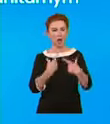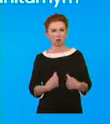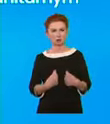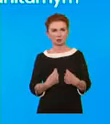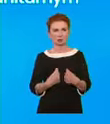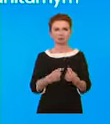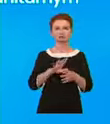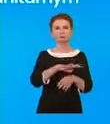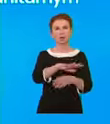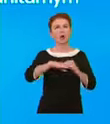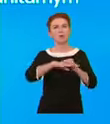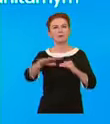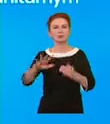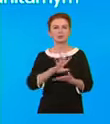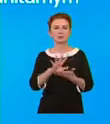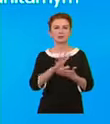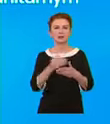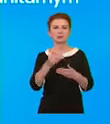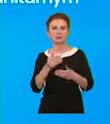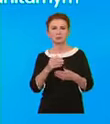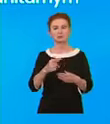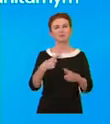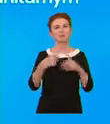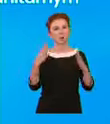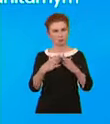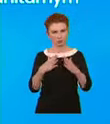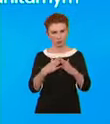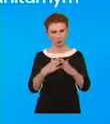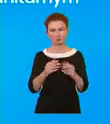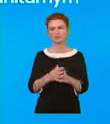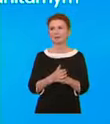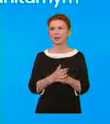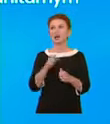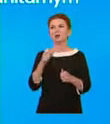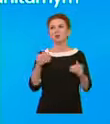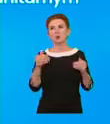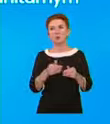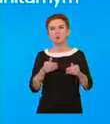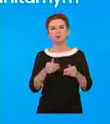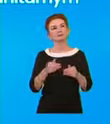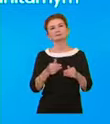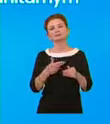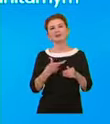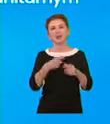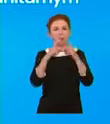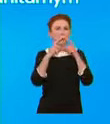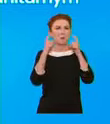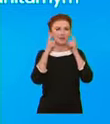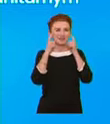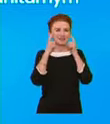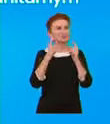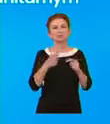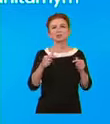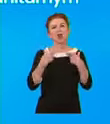kościołach. Wyjątek od noszenia maseczek tutaj chcemy zastosować wobec rolników. Rolnicy wchodzą